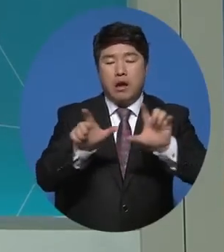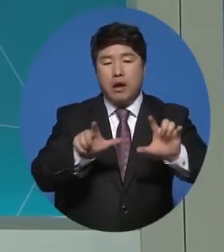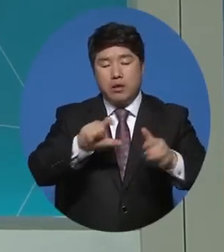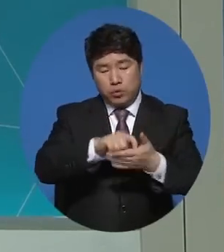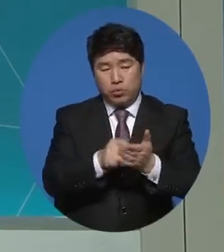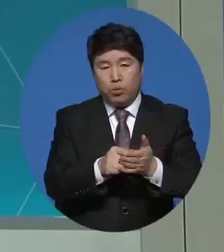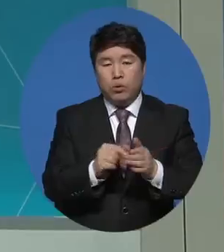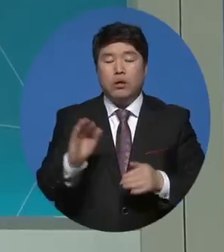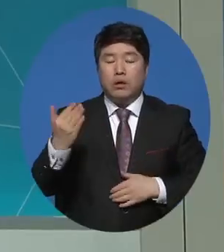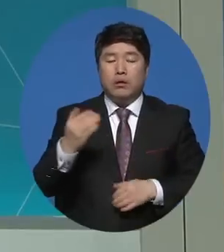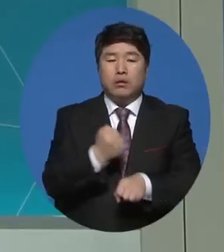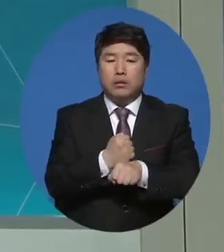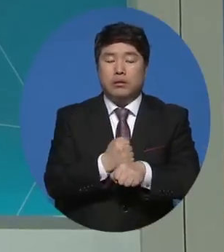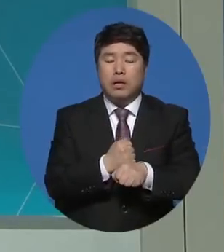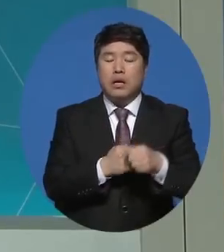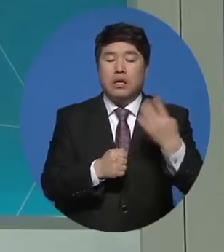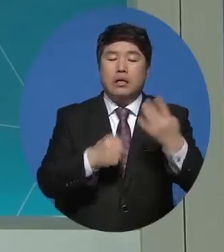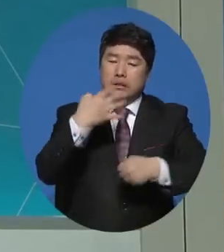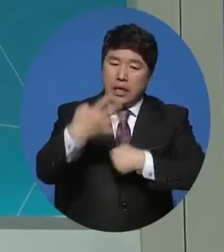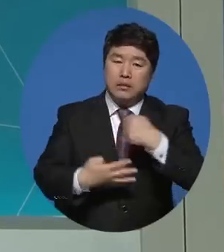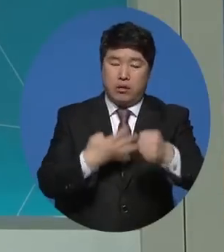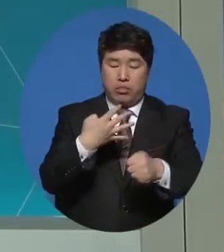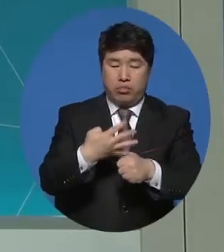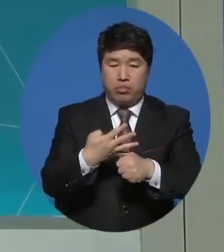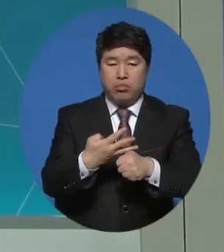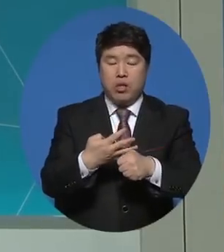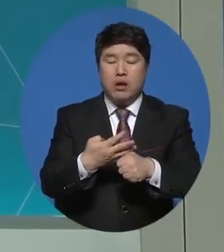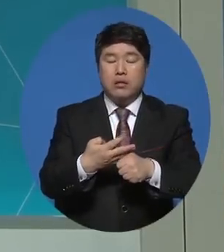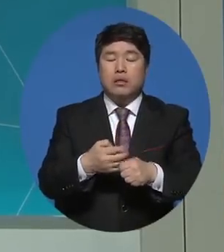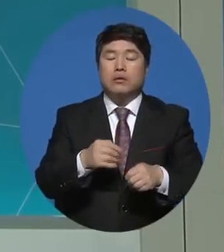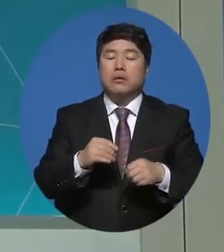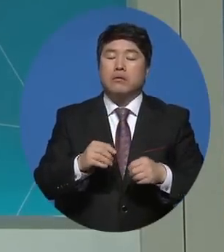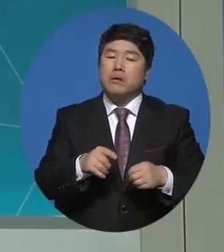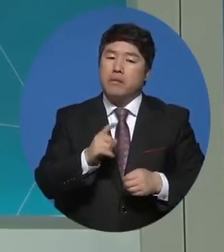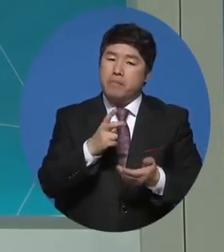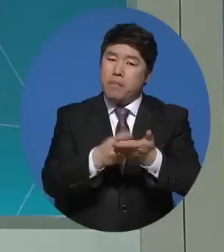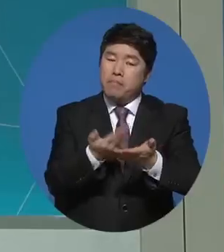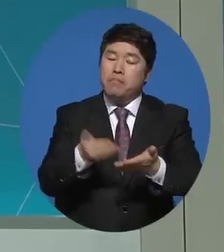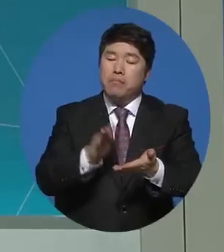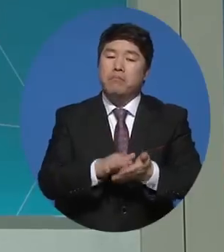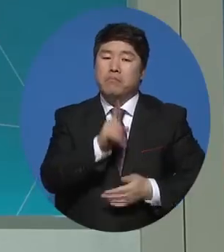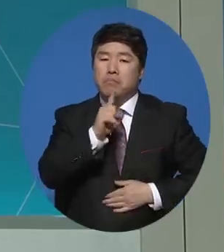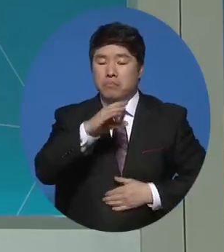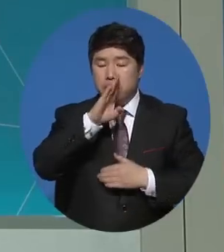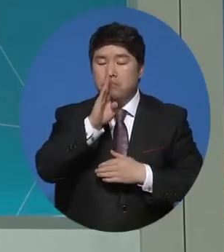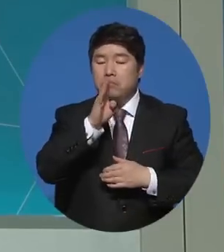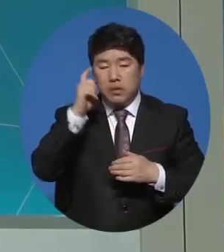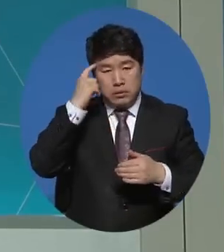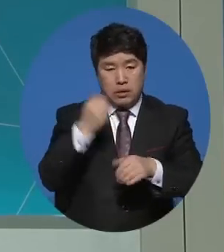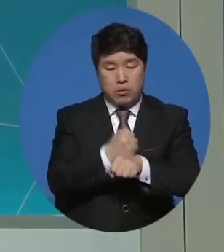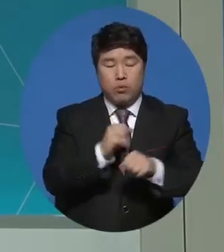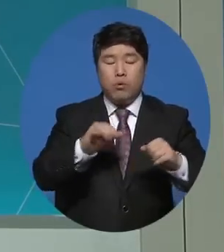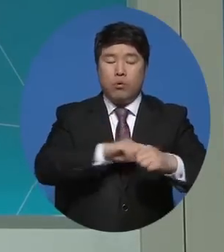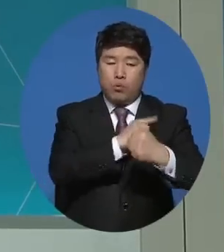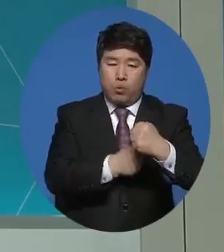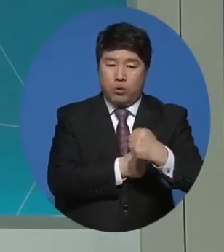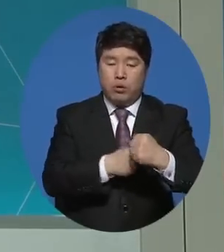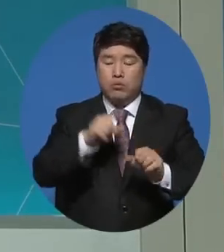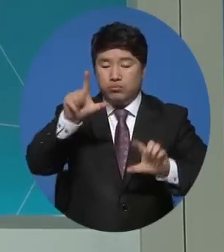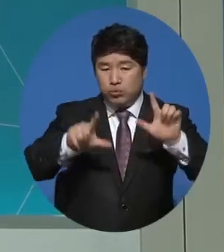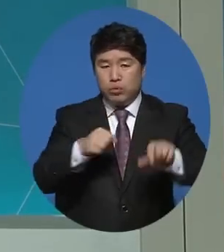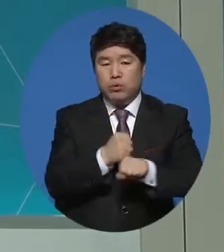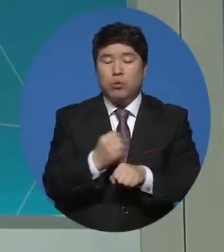중임제 개헌이 맞다고 생각을 하고 또 그 이전에 권력구조 이전에 국민의 어떤 기본적인 권리